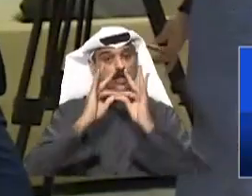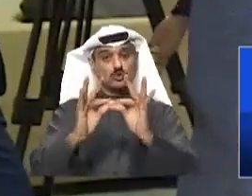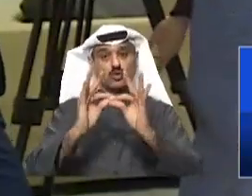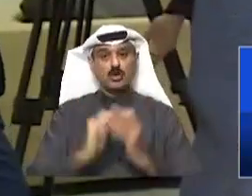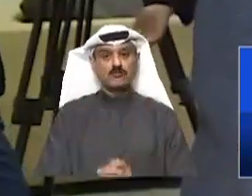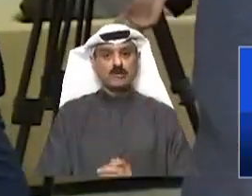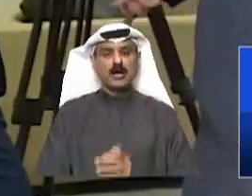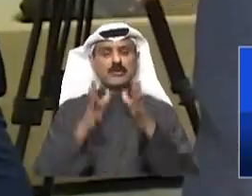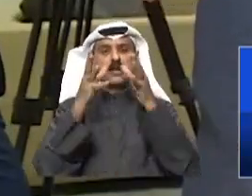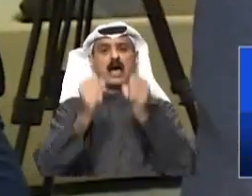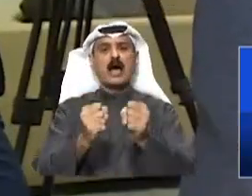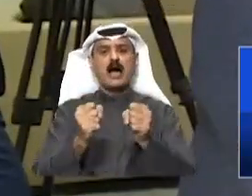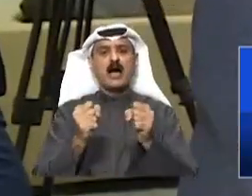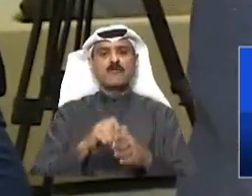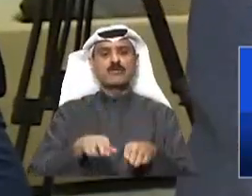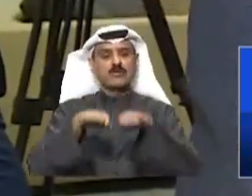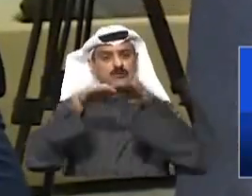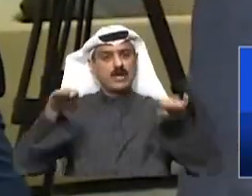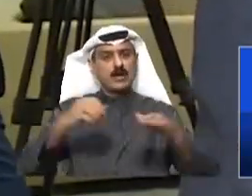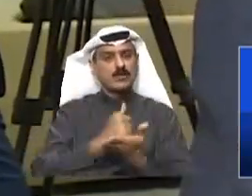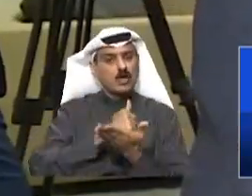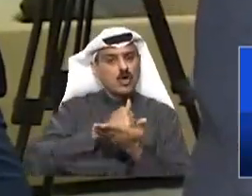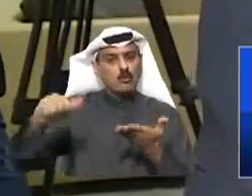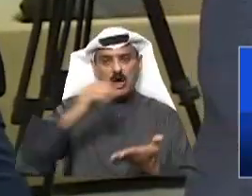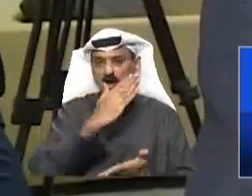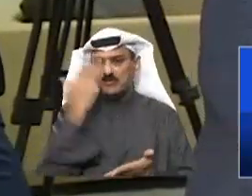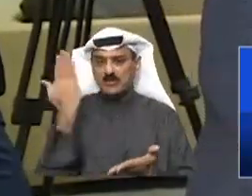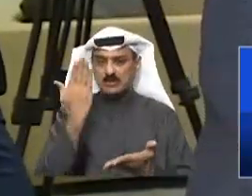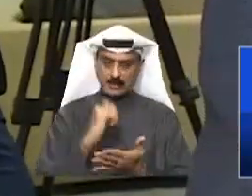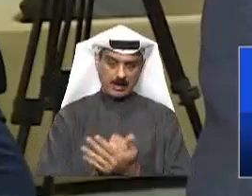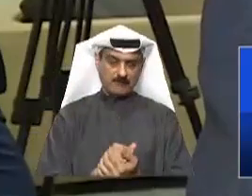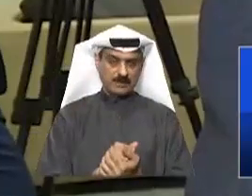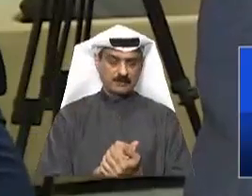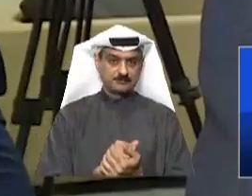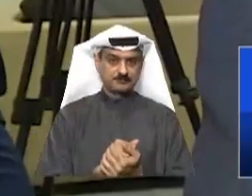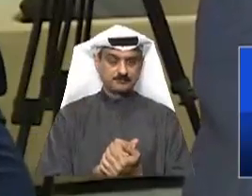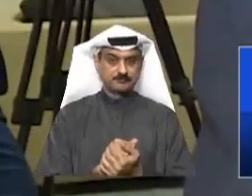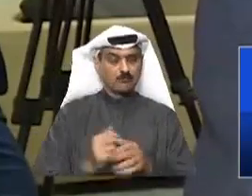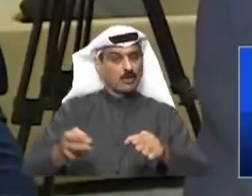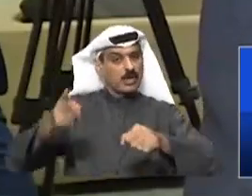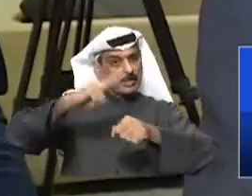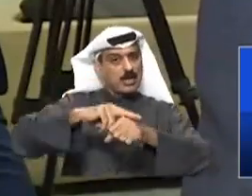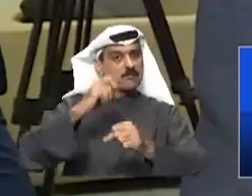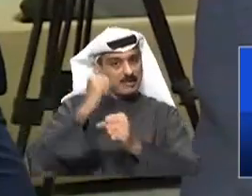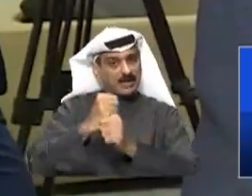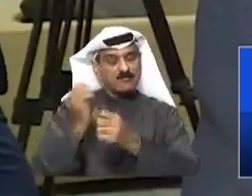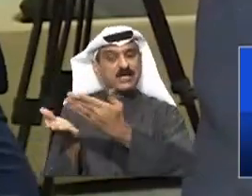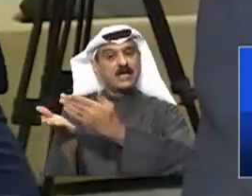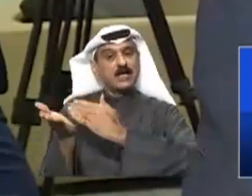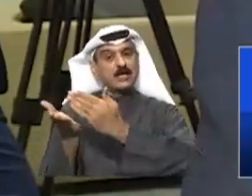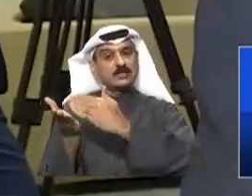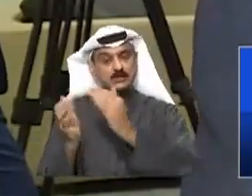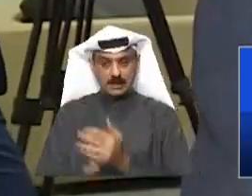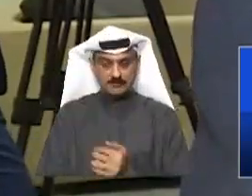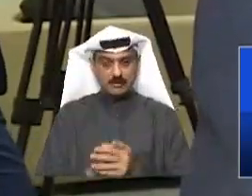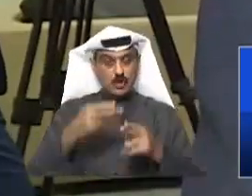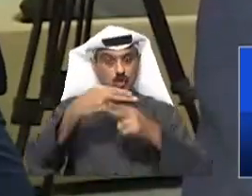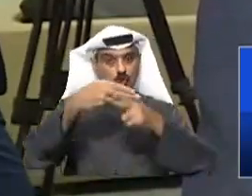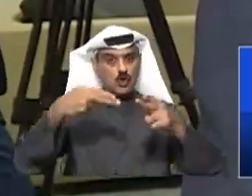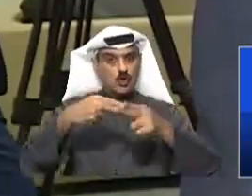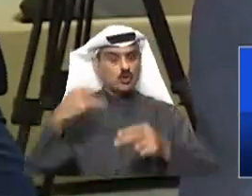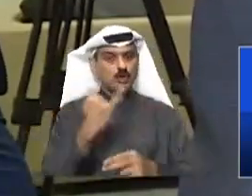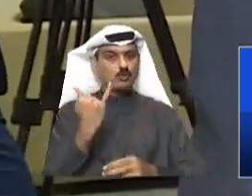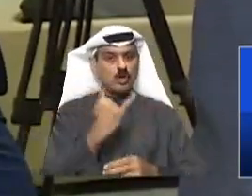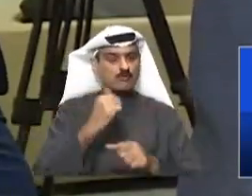وأمنه ومحاربة الإرهاب والتطرف وإعادة نشاطه الاقتصادي. دور الكويت دور محوري مهم